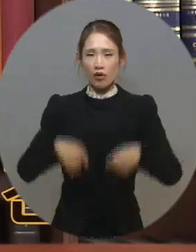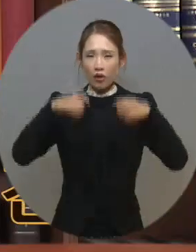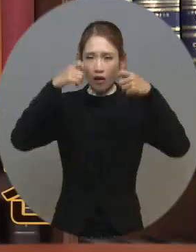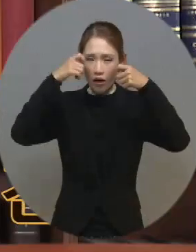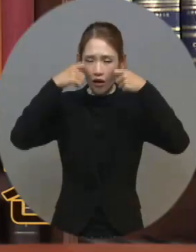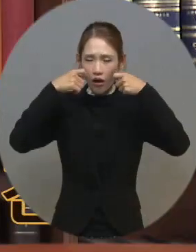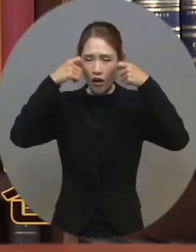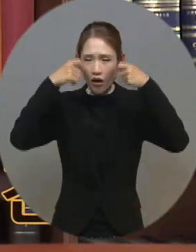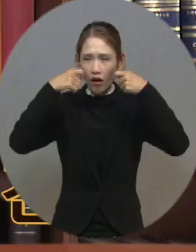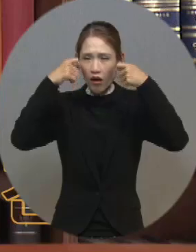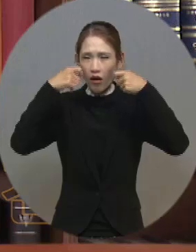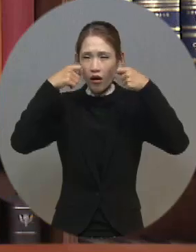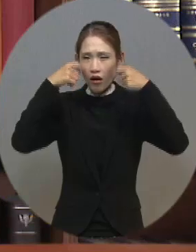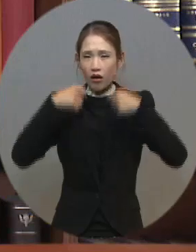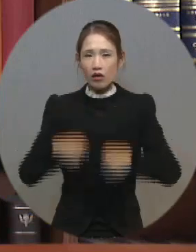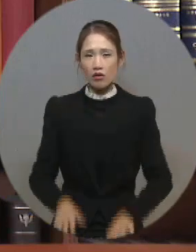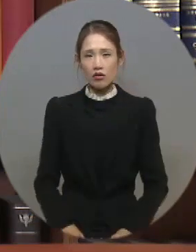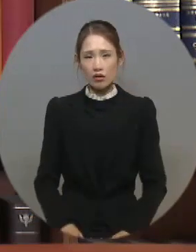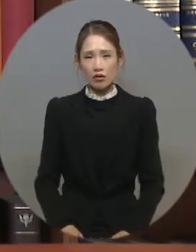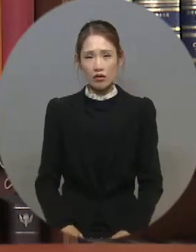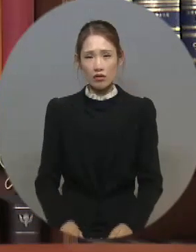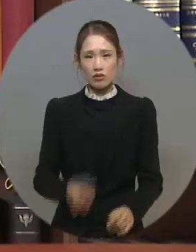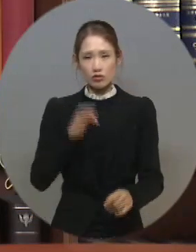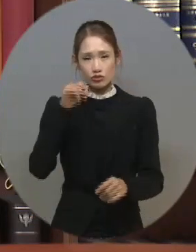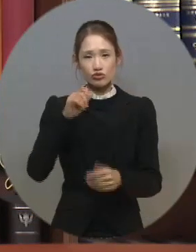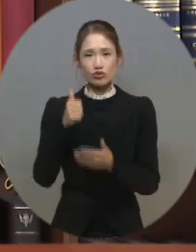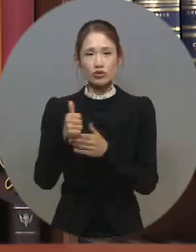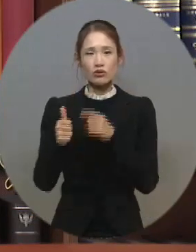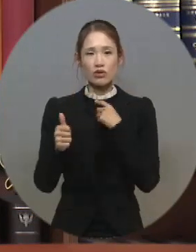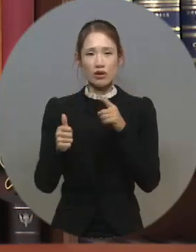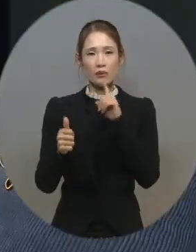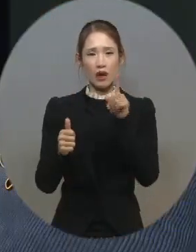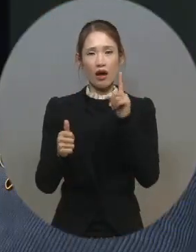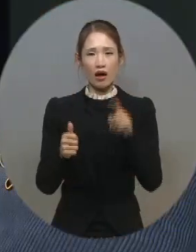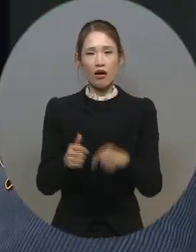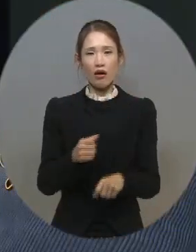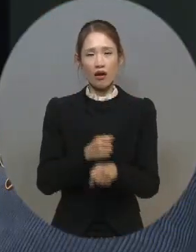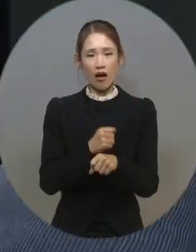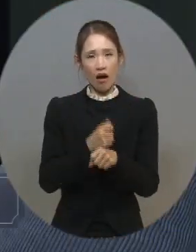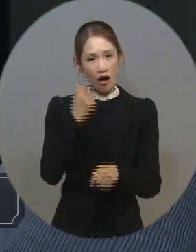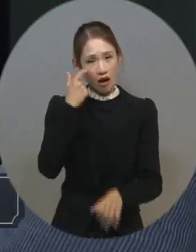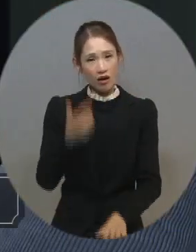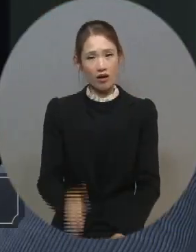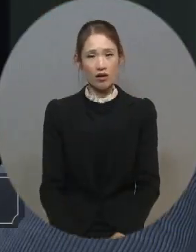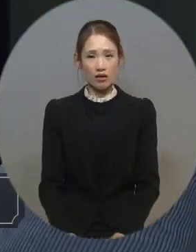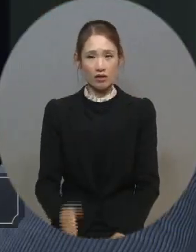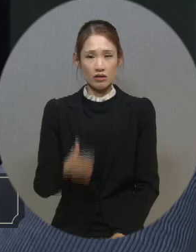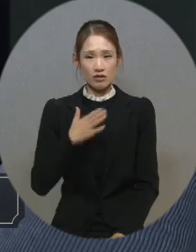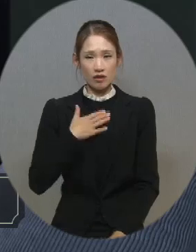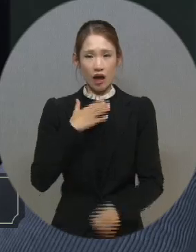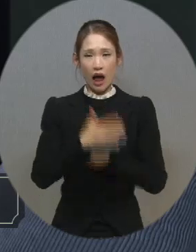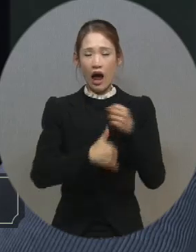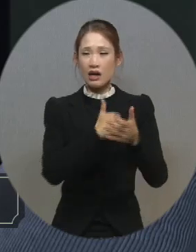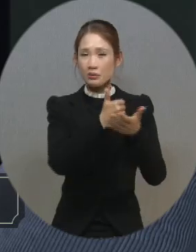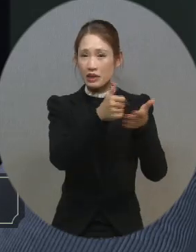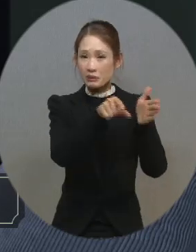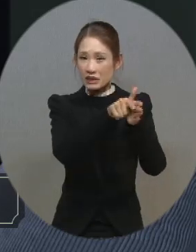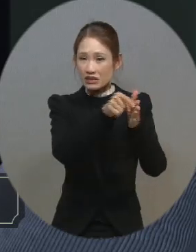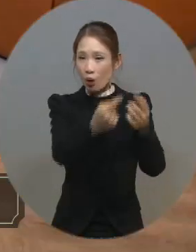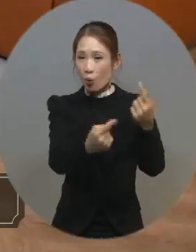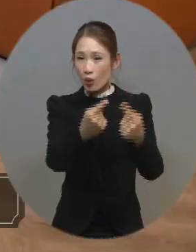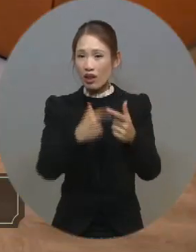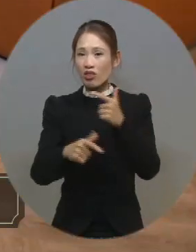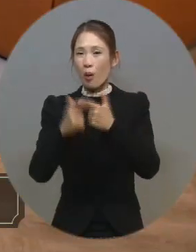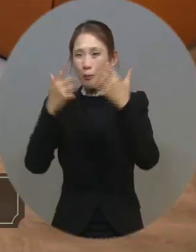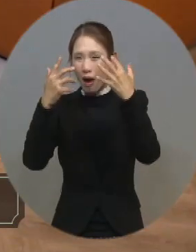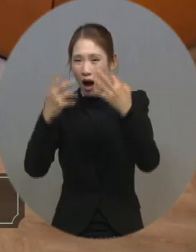사람이. 네가 어떻게 우리 수령한테 그런 말 할 수가 있냐. 그러니까 이건 내가 하나님을 믿는 것보다 더 잘 믿는 거예요. 그러니까